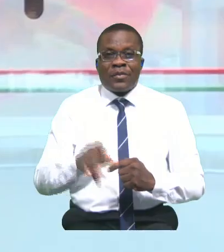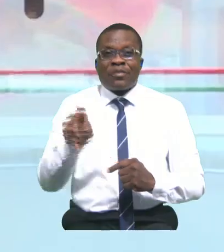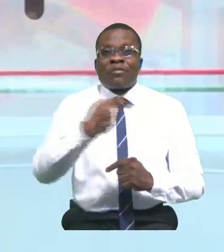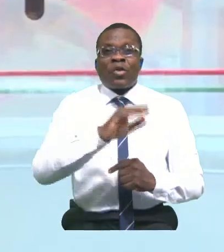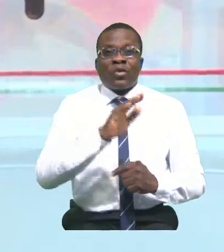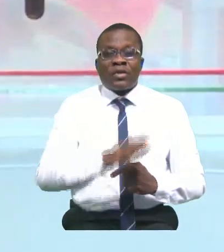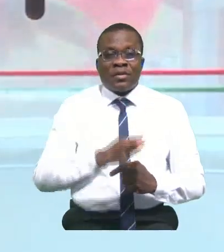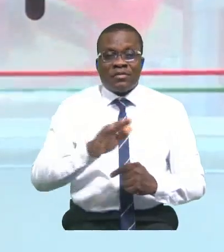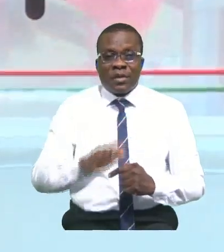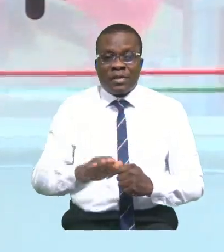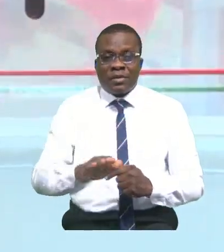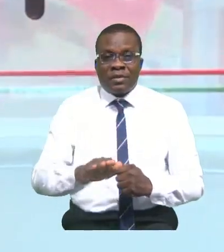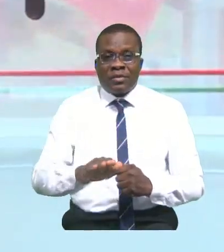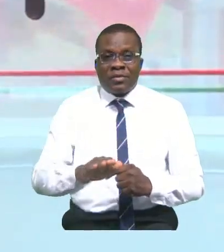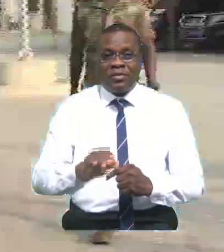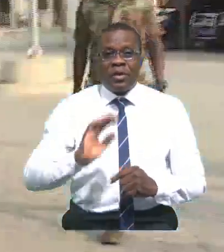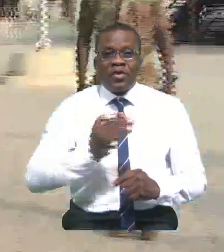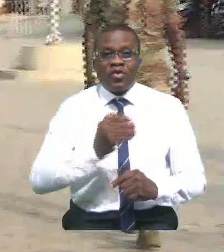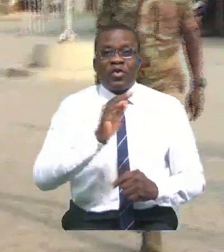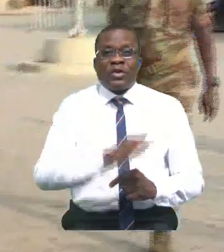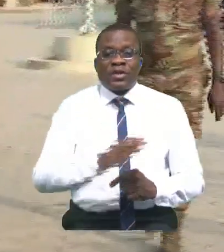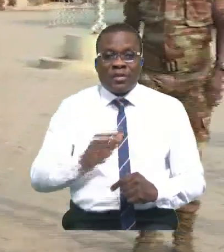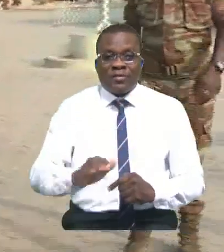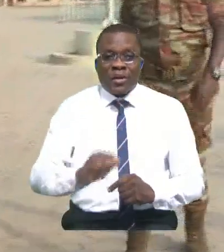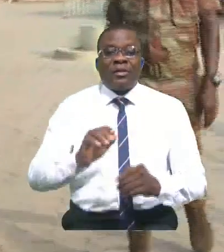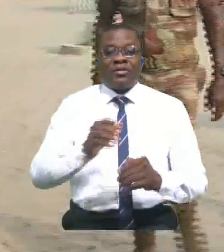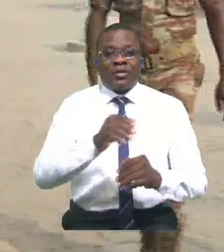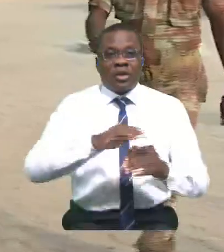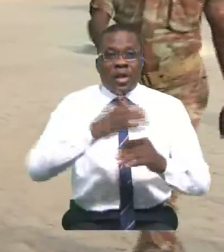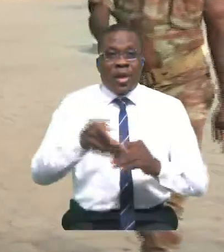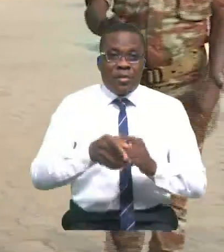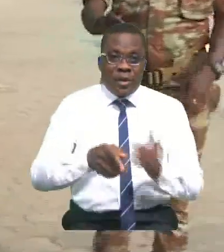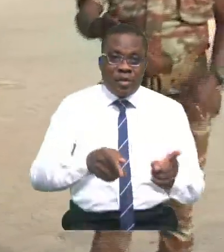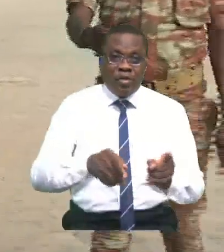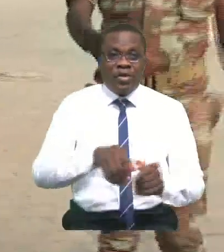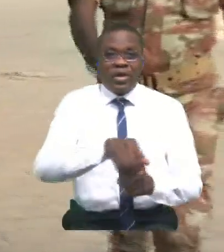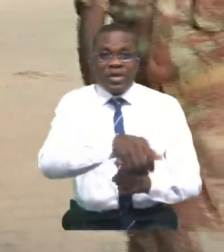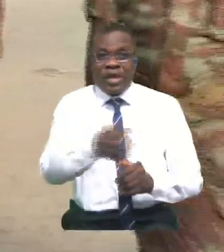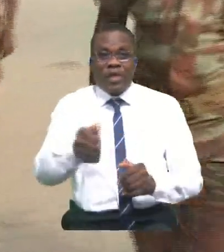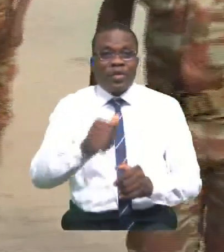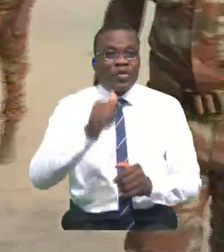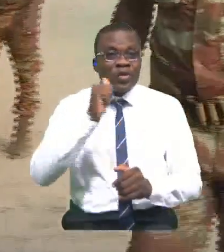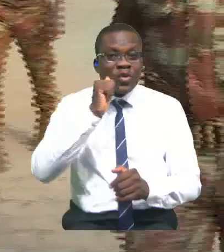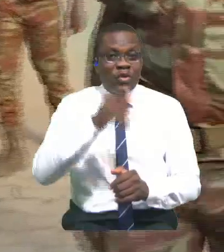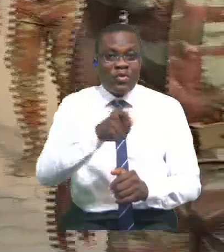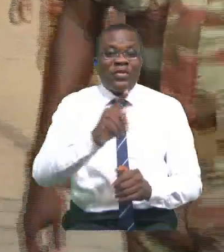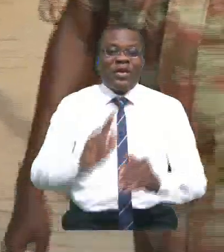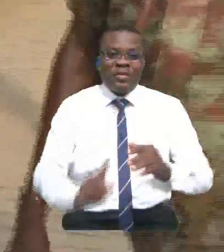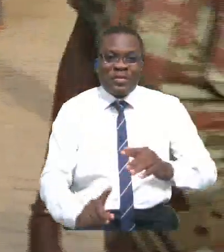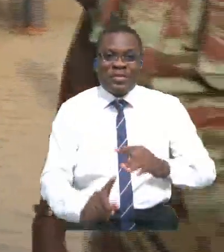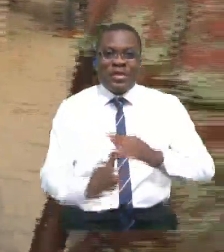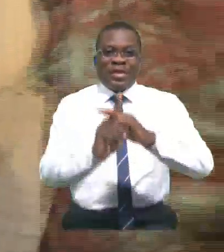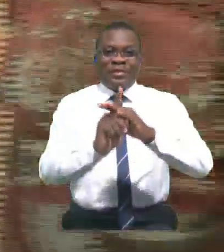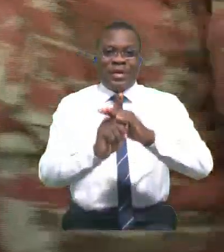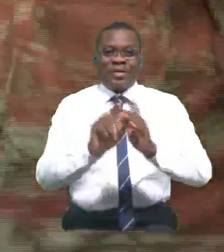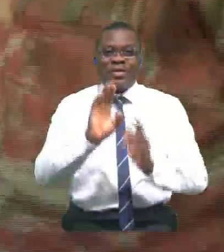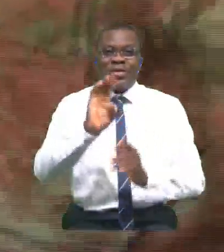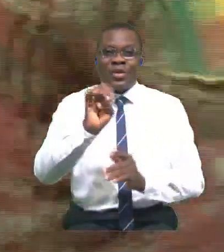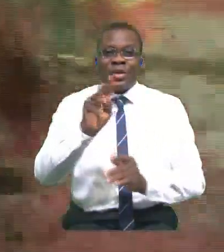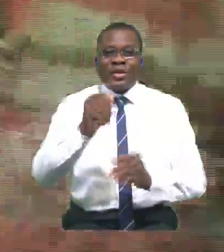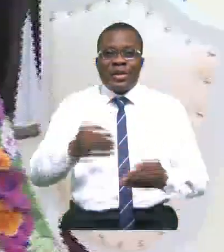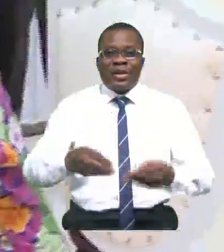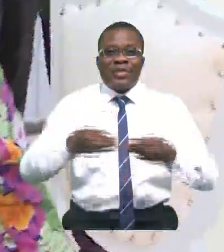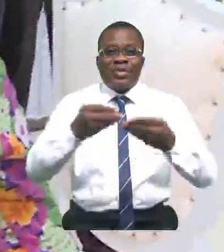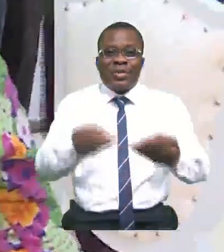enfants nos enfants à sa suite c'est Françoise ousou BO qui fait son entrée à la Sénat pour déposer son